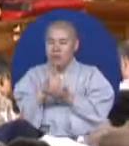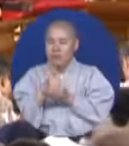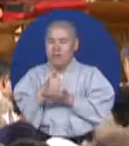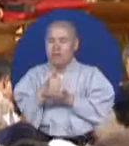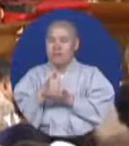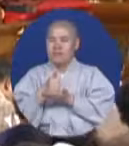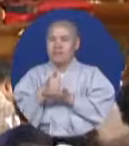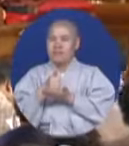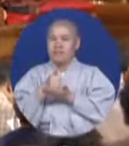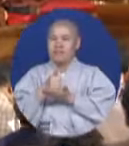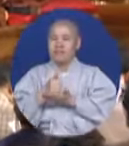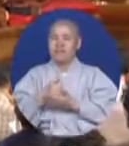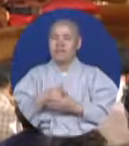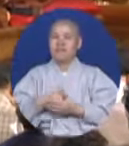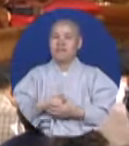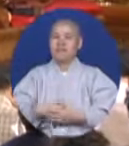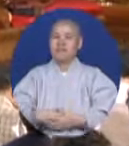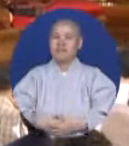하늘